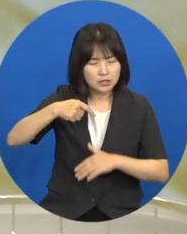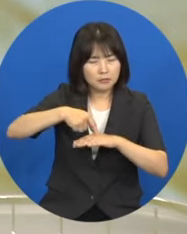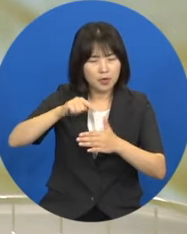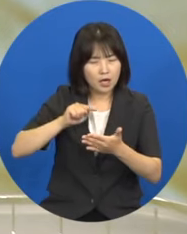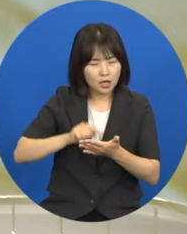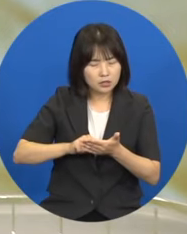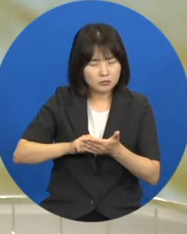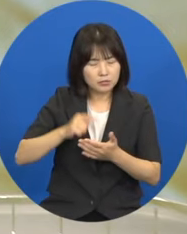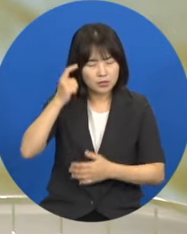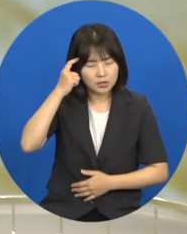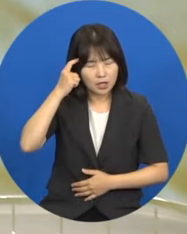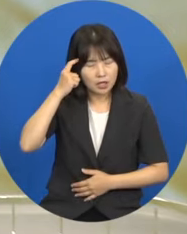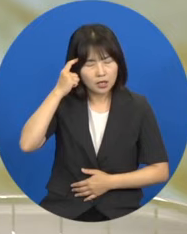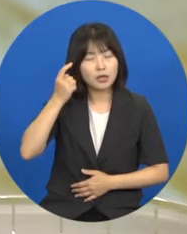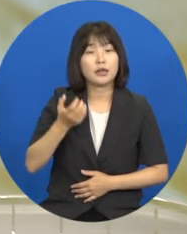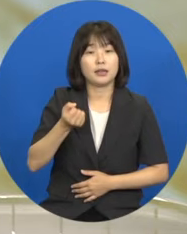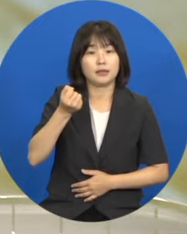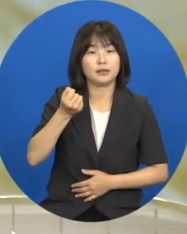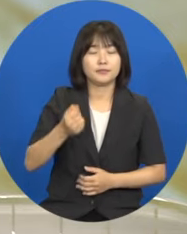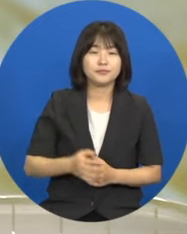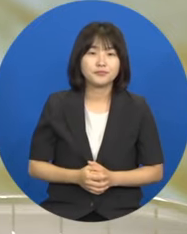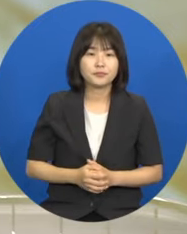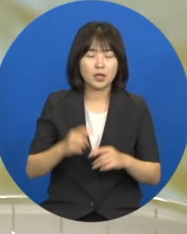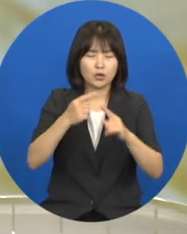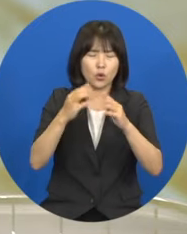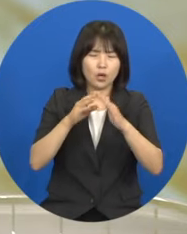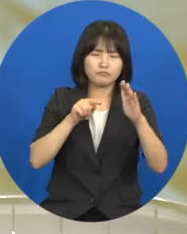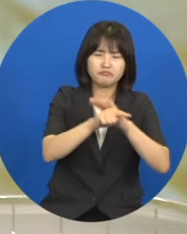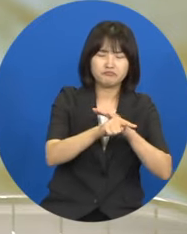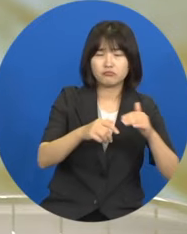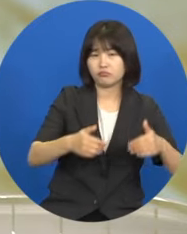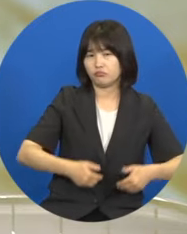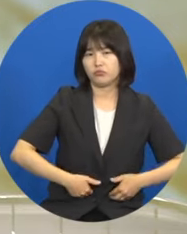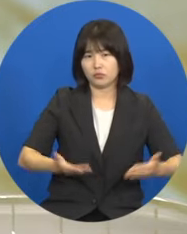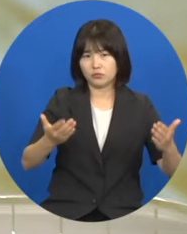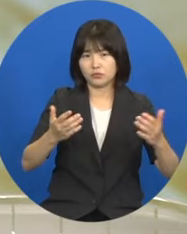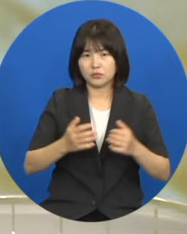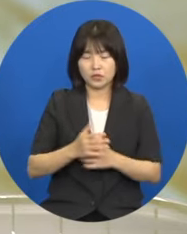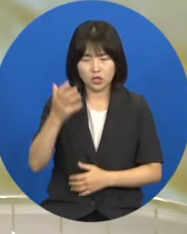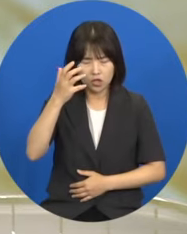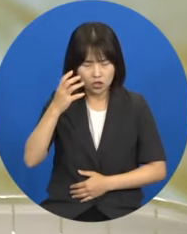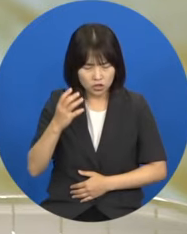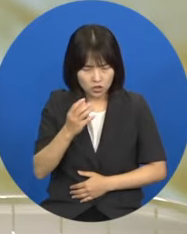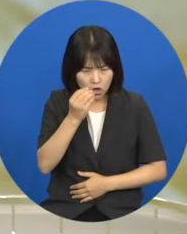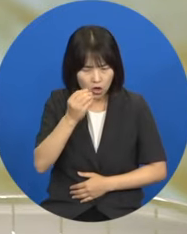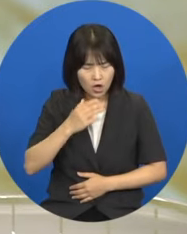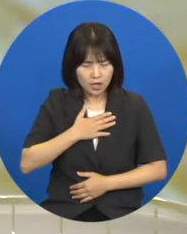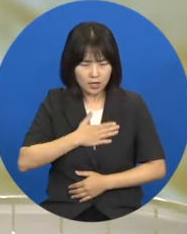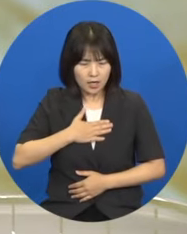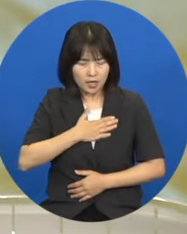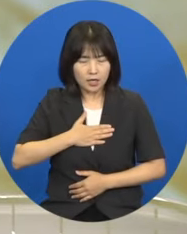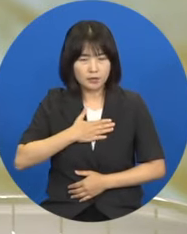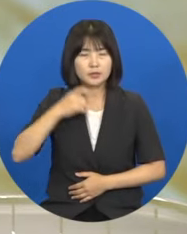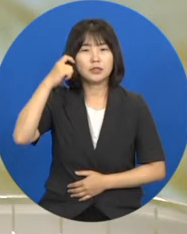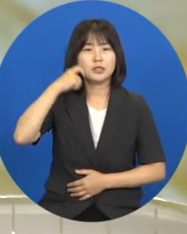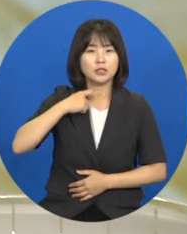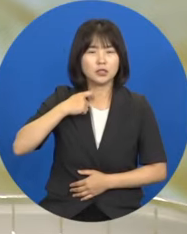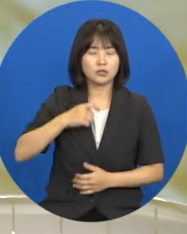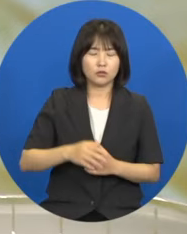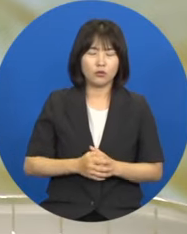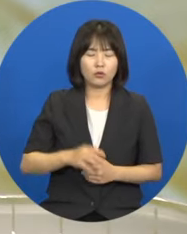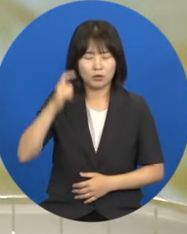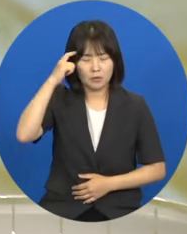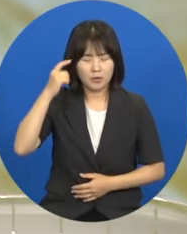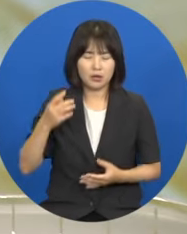마음이라고 생각합니다. 그래서 교회에 나가지 않아도 성스러운 감정을 느끼거나 명상을 통해